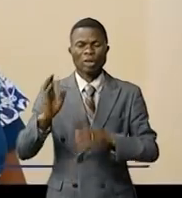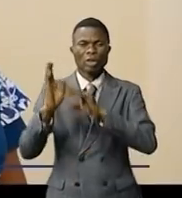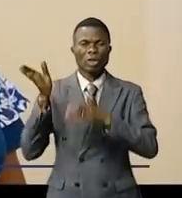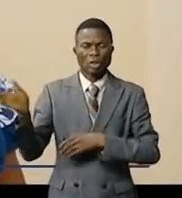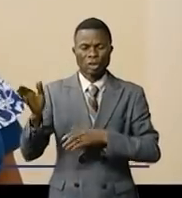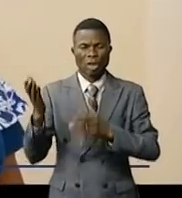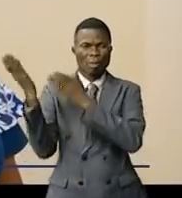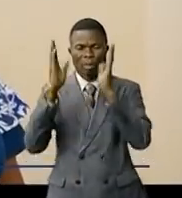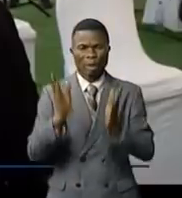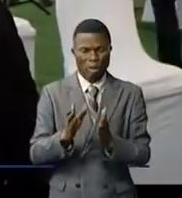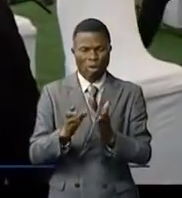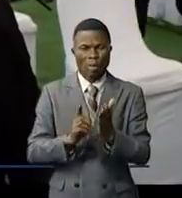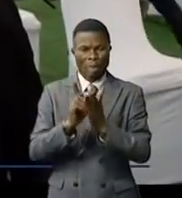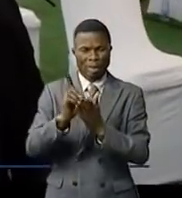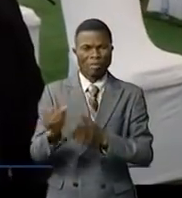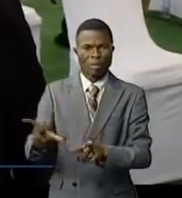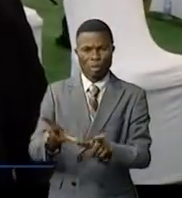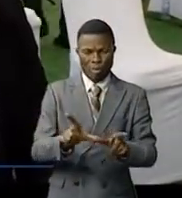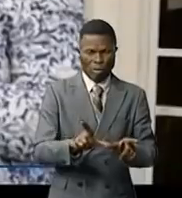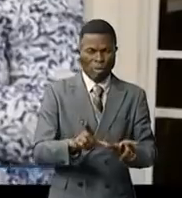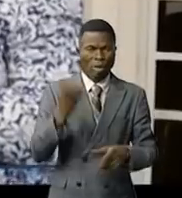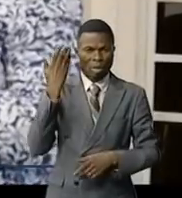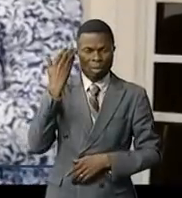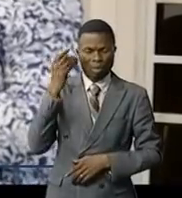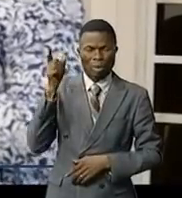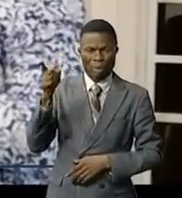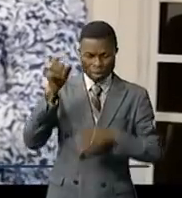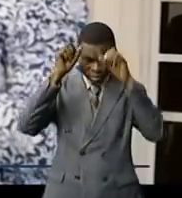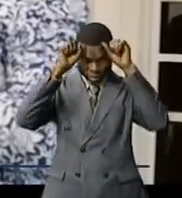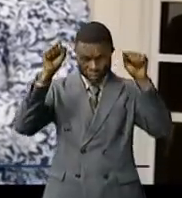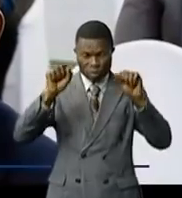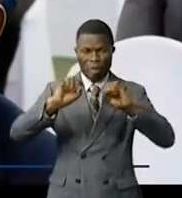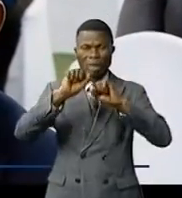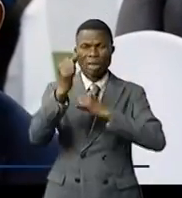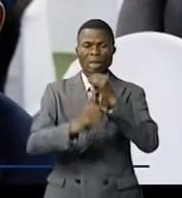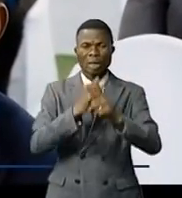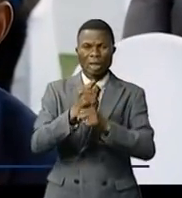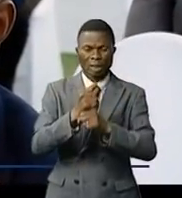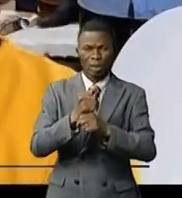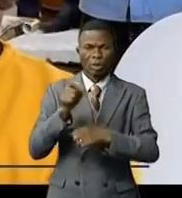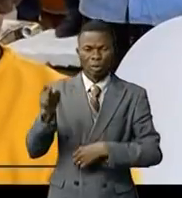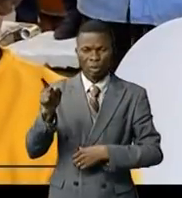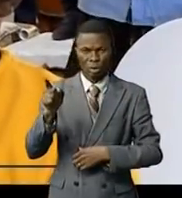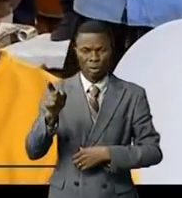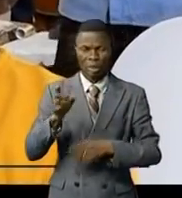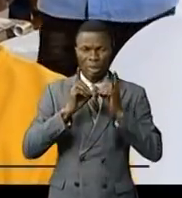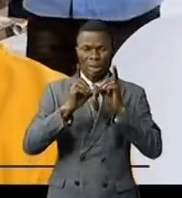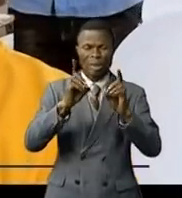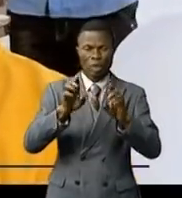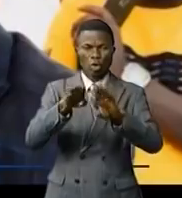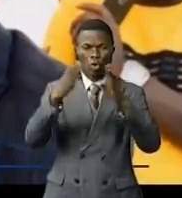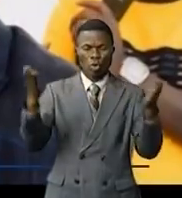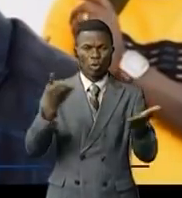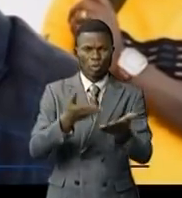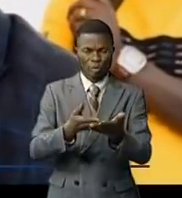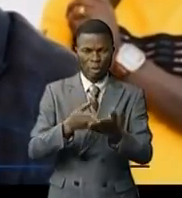Europe, voit le jour au Lualaba. C'est M. Luboya Mukadikaba, président de l'association sans but lucratif, qui tient son discours d'inauguration.